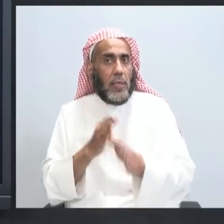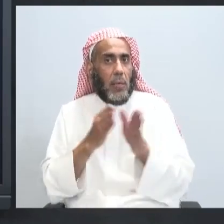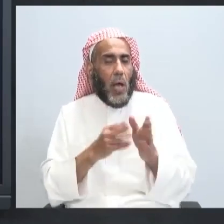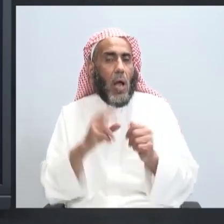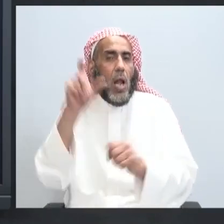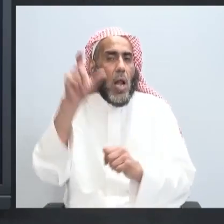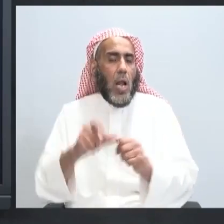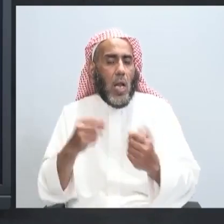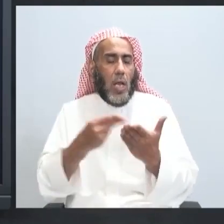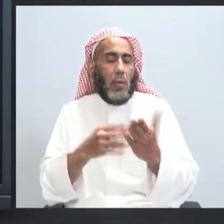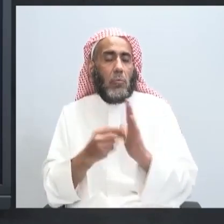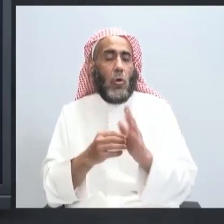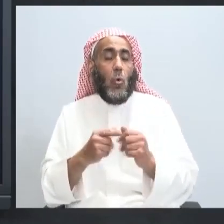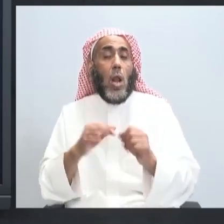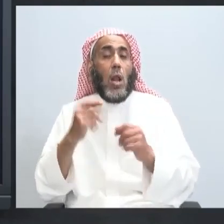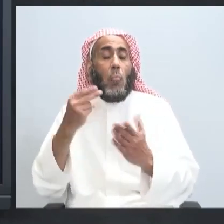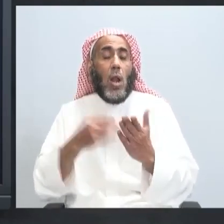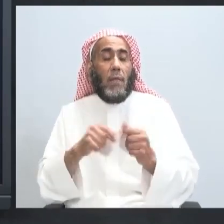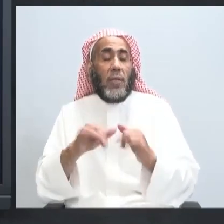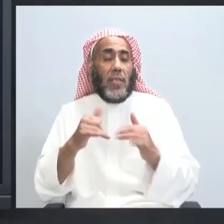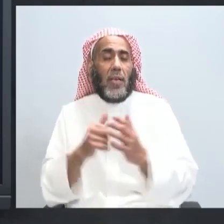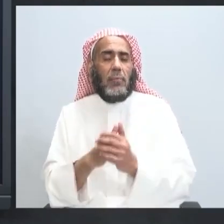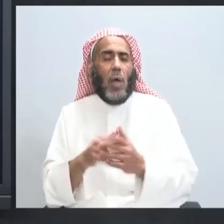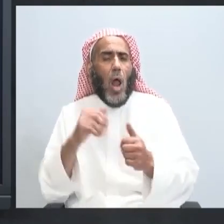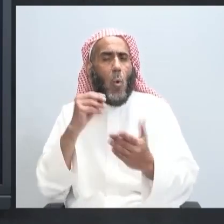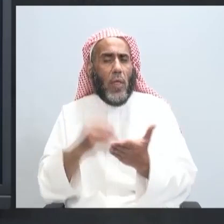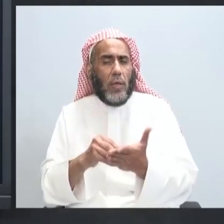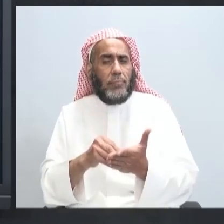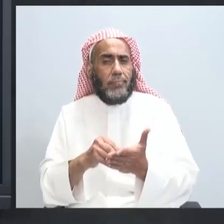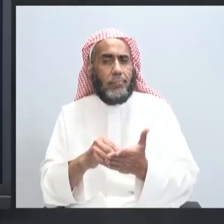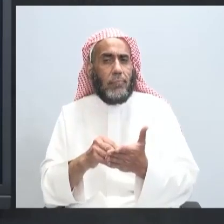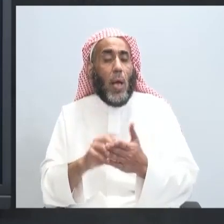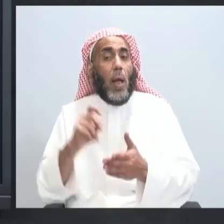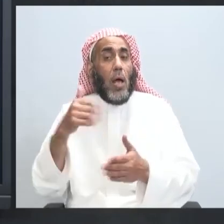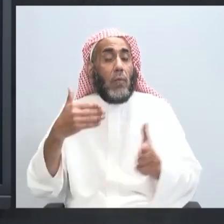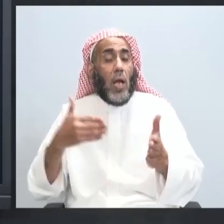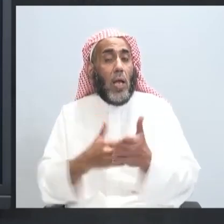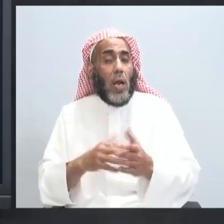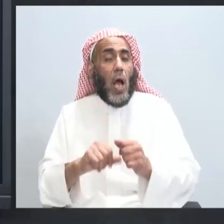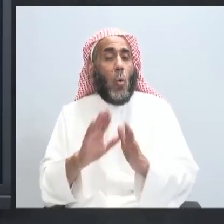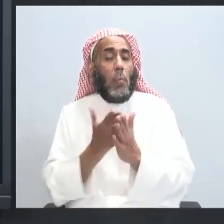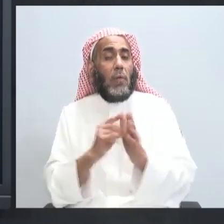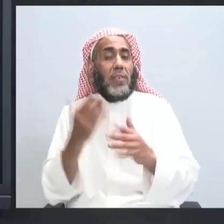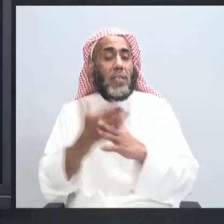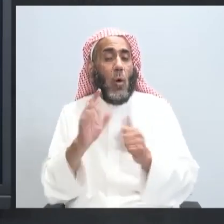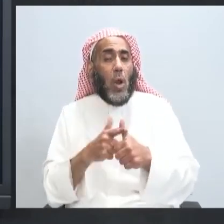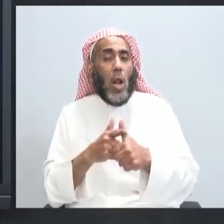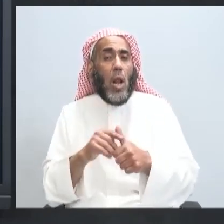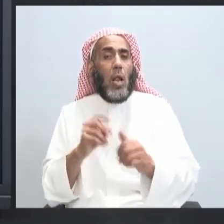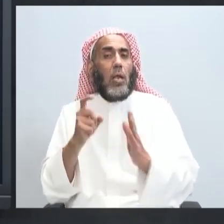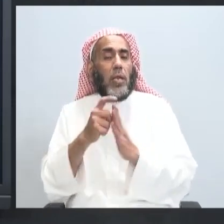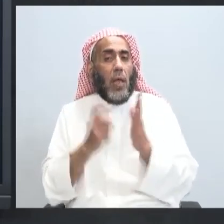كاتب هذا المعجم والمؤلف في طريقته هل هو ذكر مثلا بالحرف الاخير هو الباب الفصل او ذكر مثلا